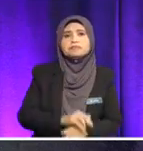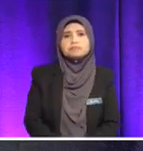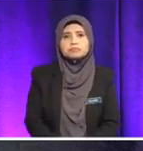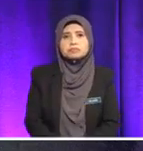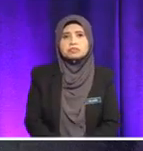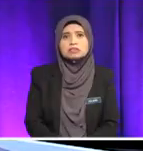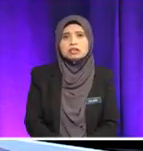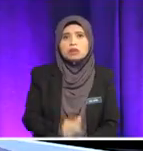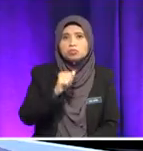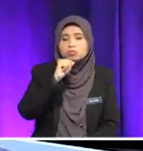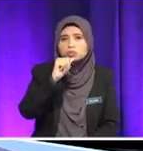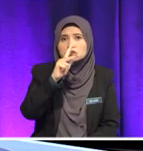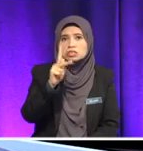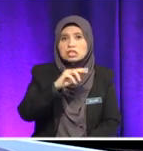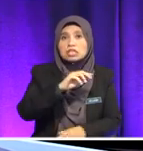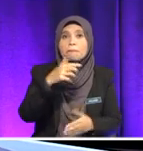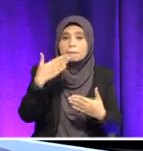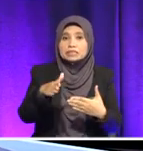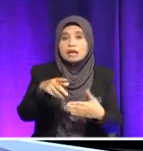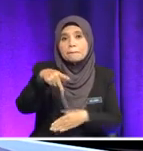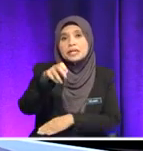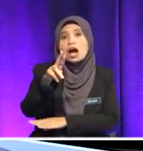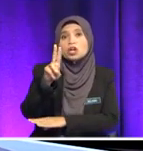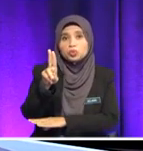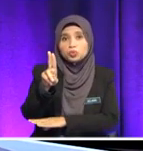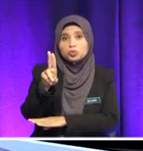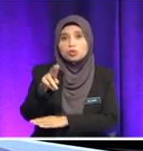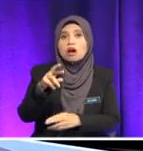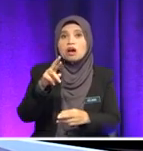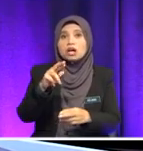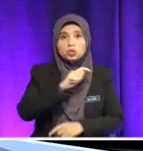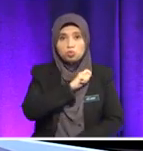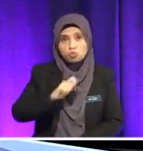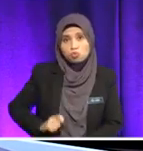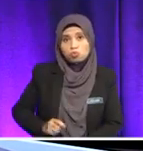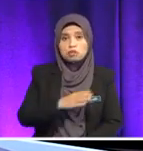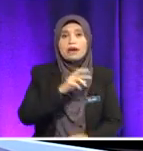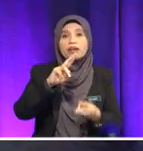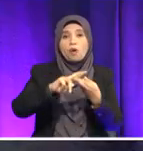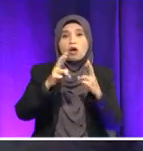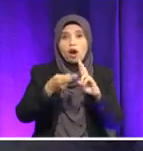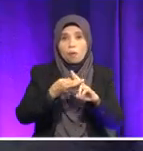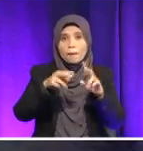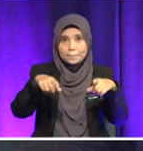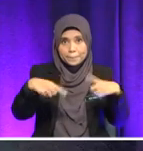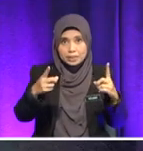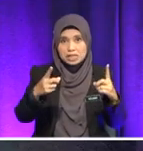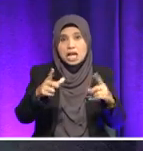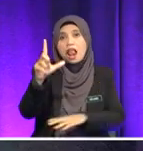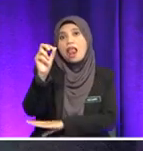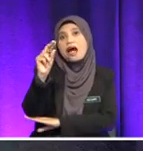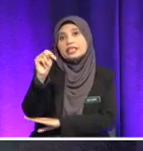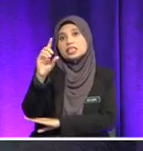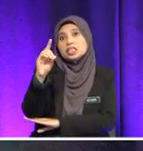guys Bukankah selepas pilihan gaya dulu tungku dan rekan-rekannya telah berlepas Ke London untuk berunding dengan